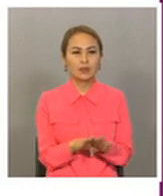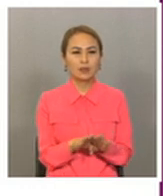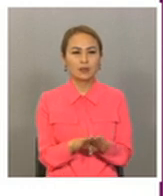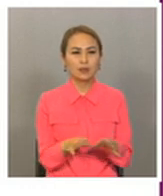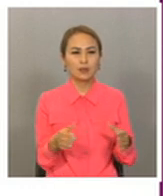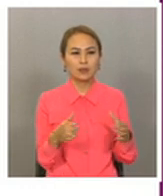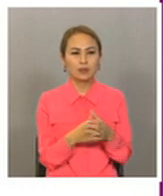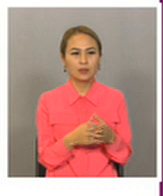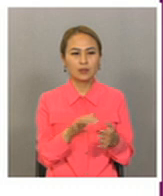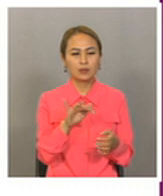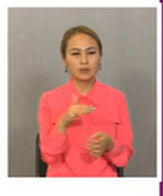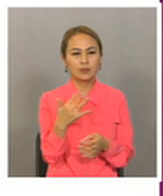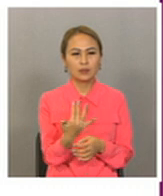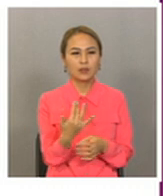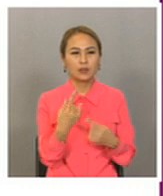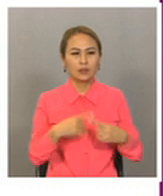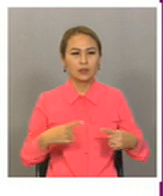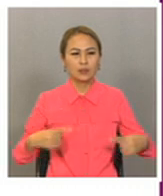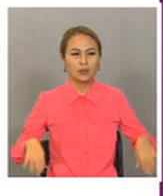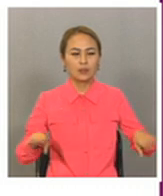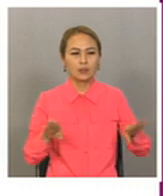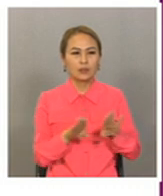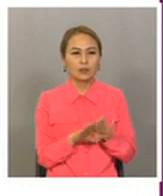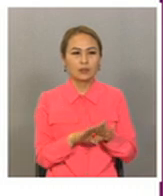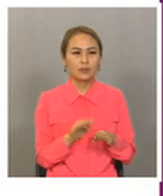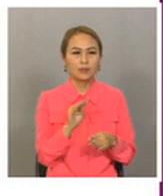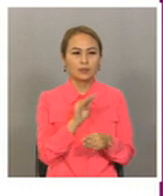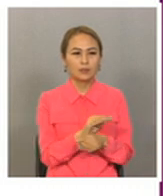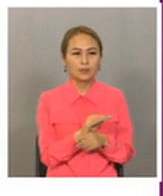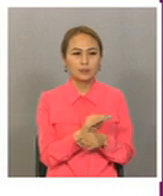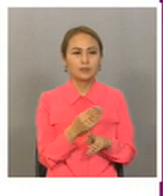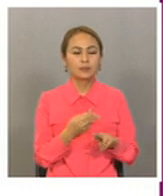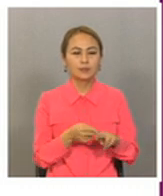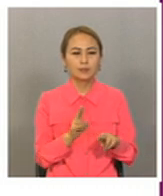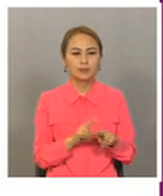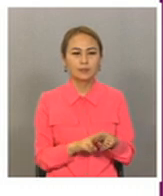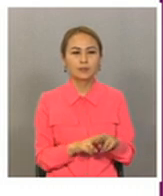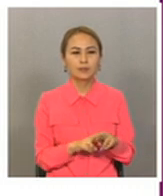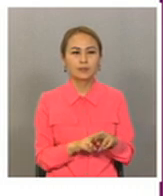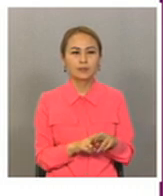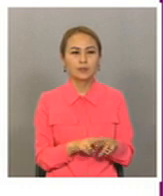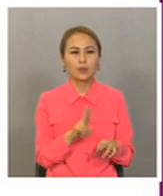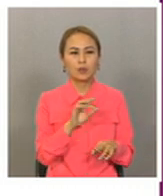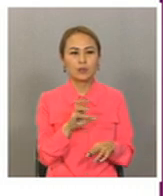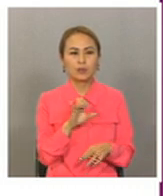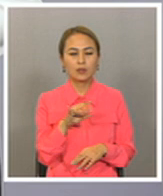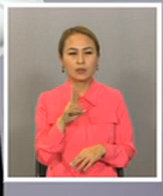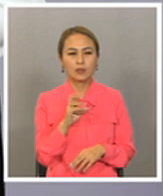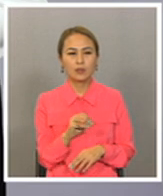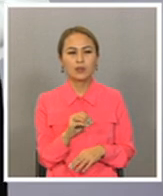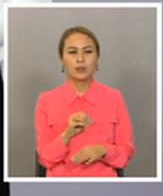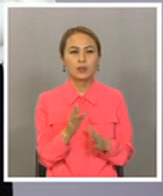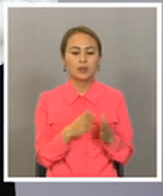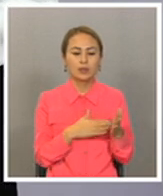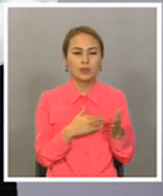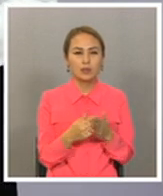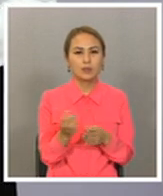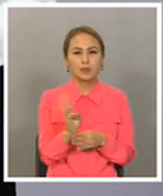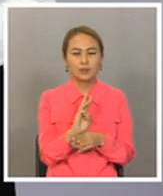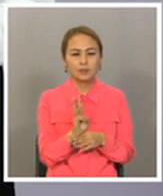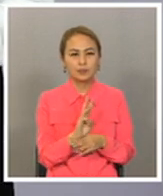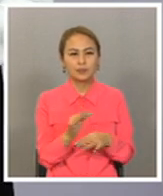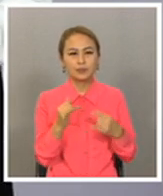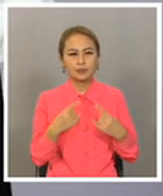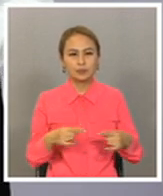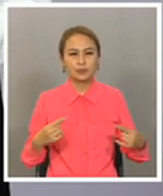түрлері. Балықтың 55 түрі кездеседі. Олар сазан, көксерке, сыла, майшабақ, тағы